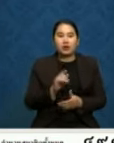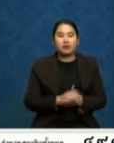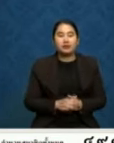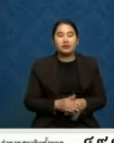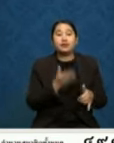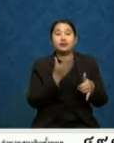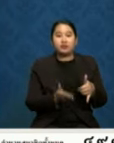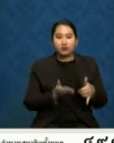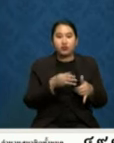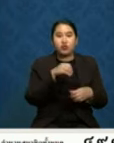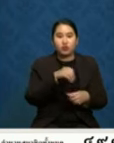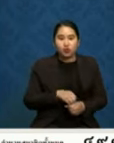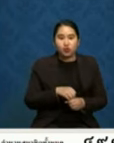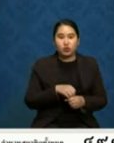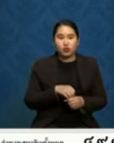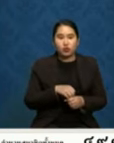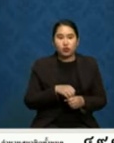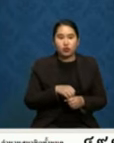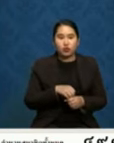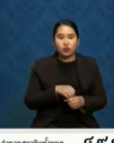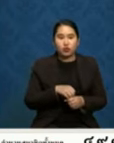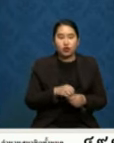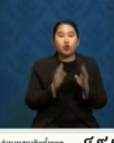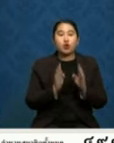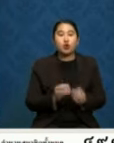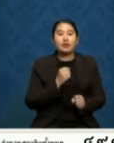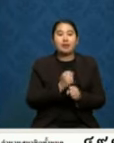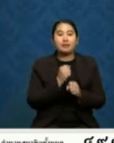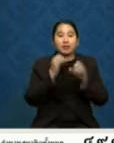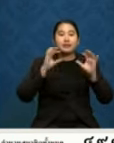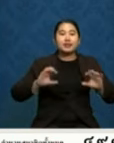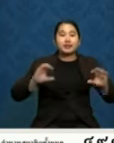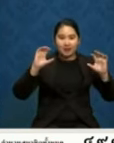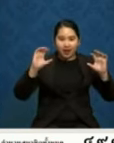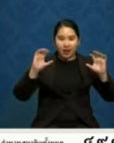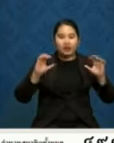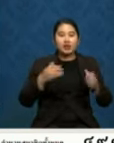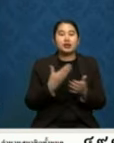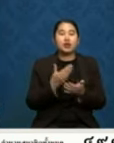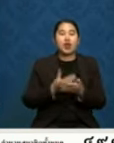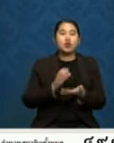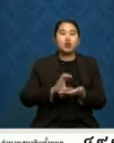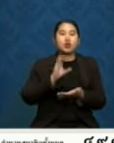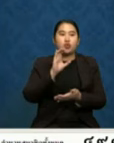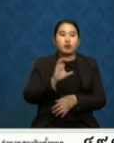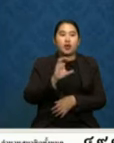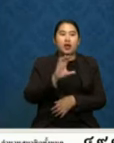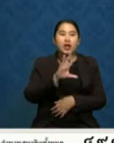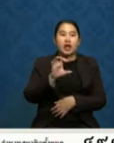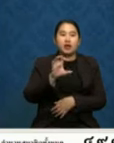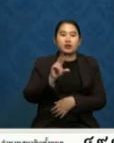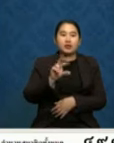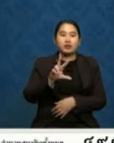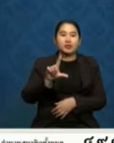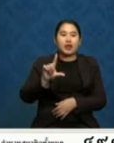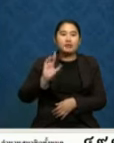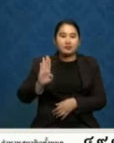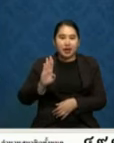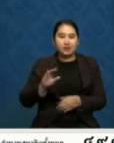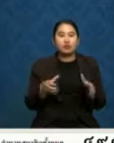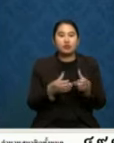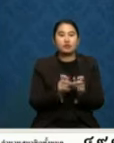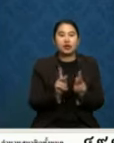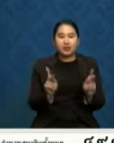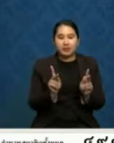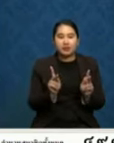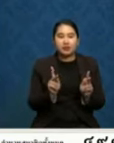านเนี่ยอยู่ในฐานะของการเป็นพนักงานราชการครับซึ่งมีการตั้งงบประมาณไว้533ล้านบาททางกรรมาธิการงบ